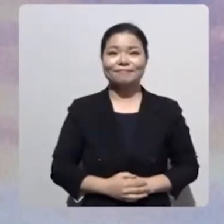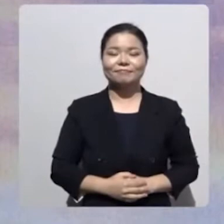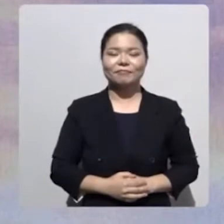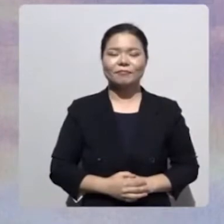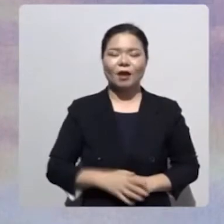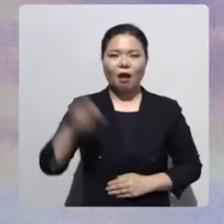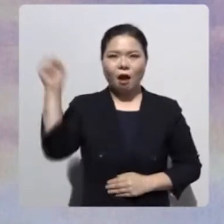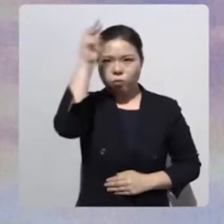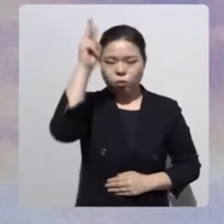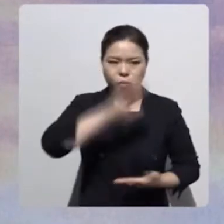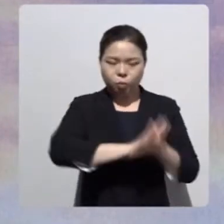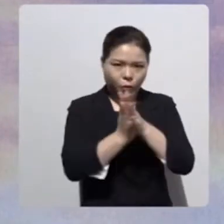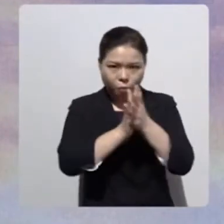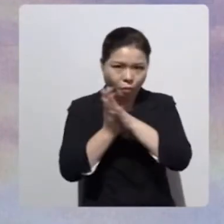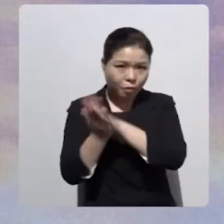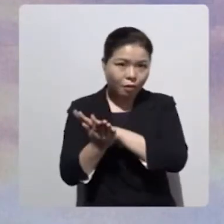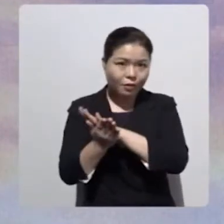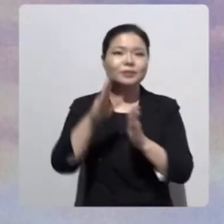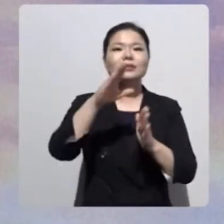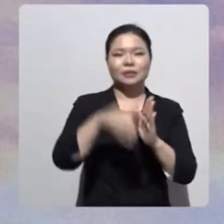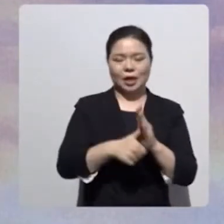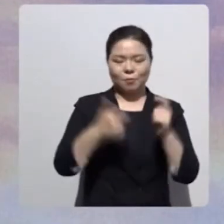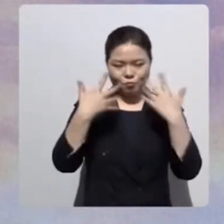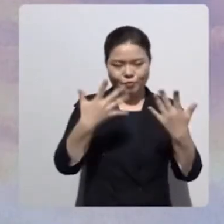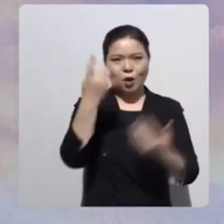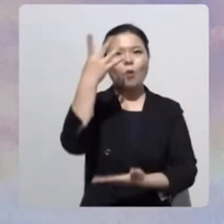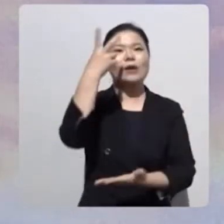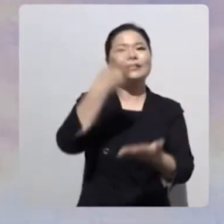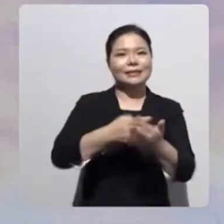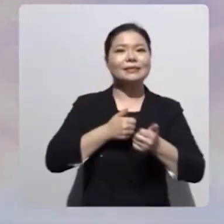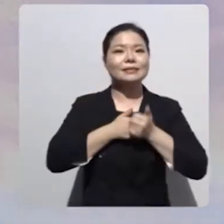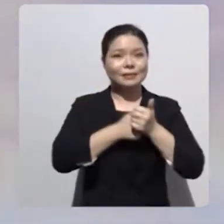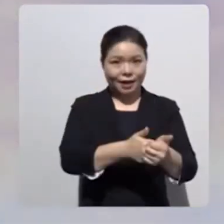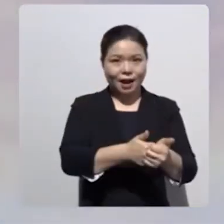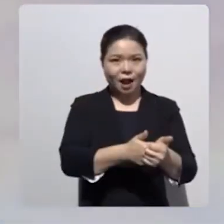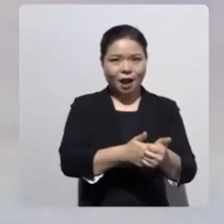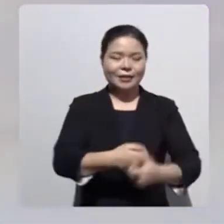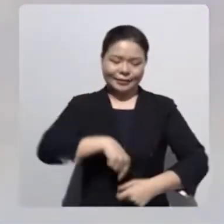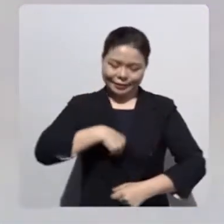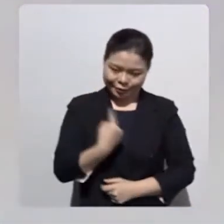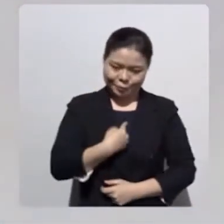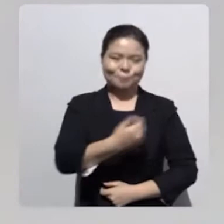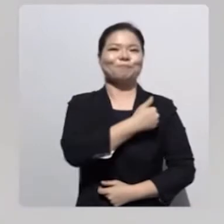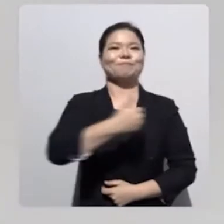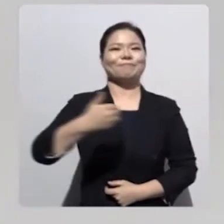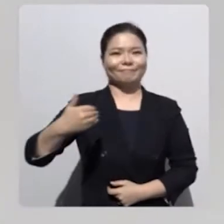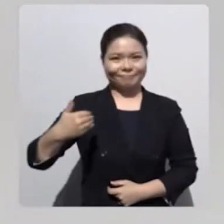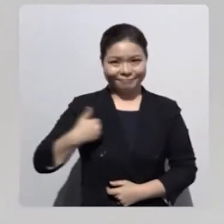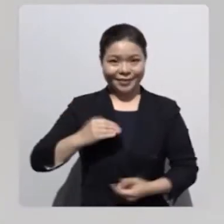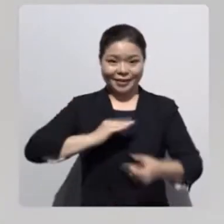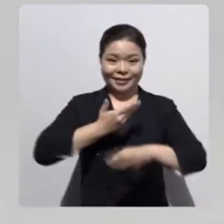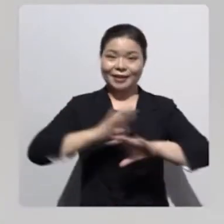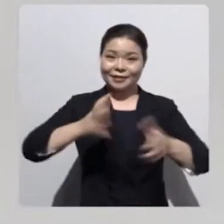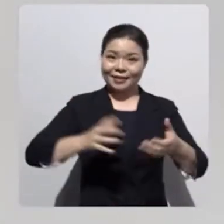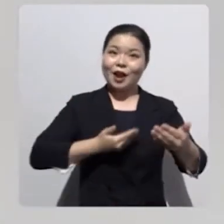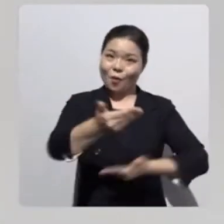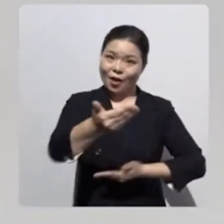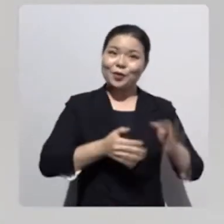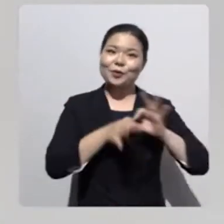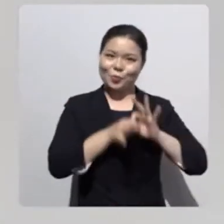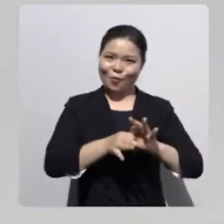급변하는 국제정세 속에서 분명한 원칙을 바탕으로 능동적이고 당당한 외교를 통해